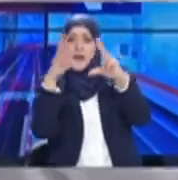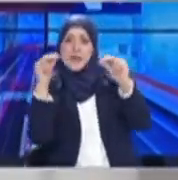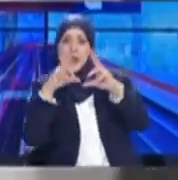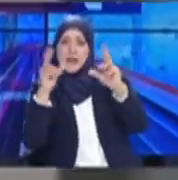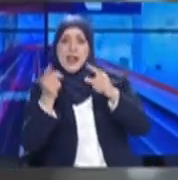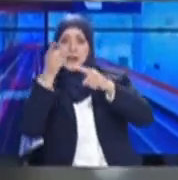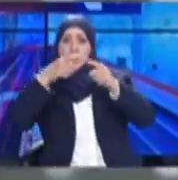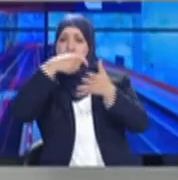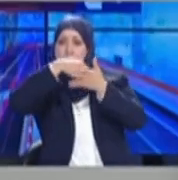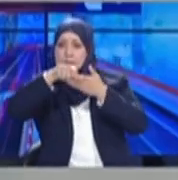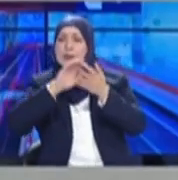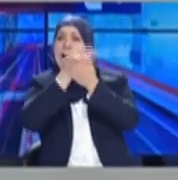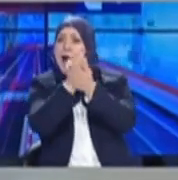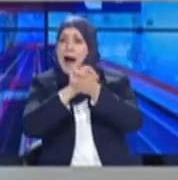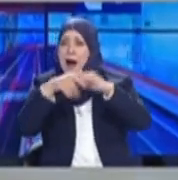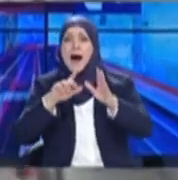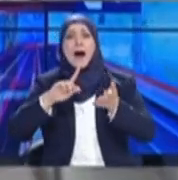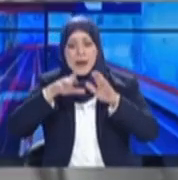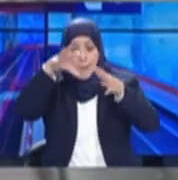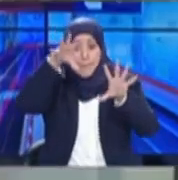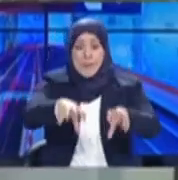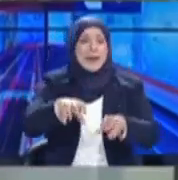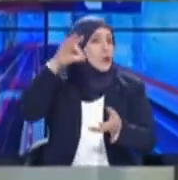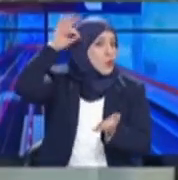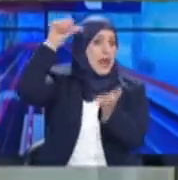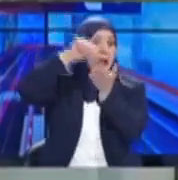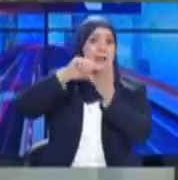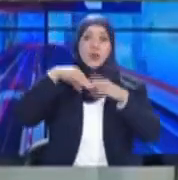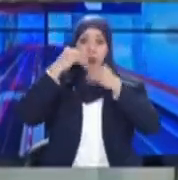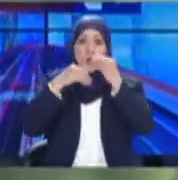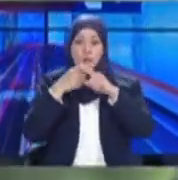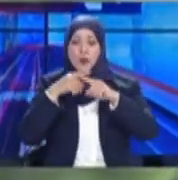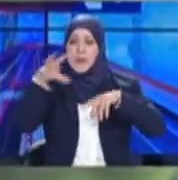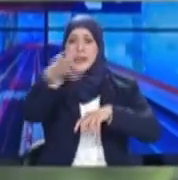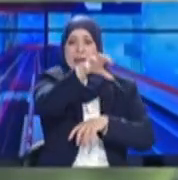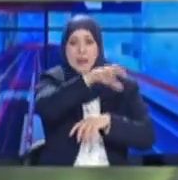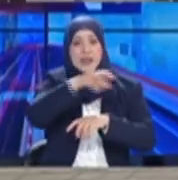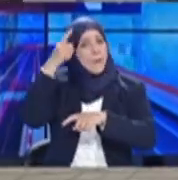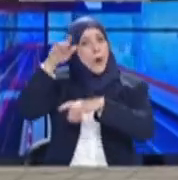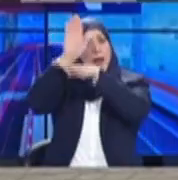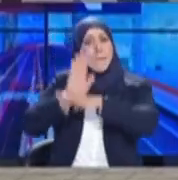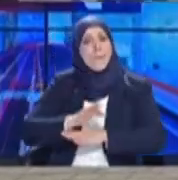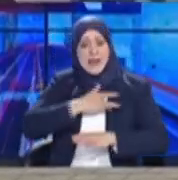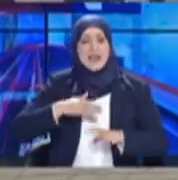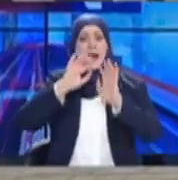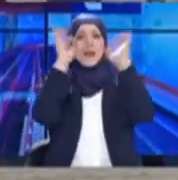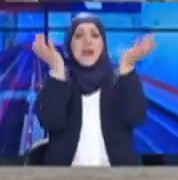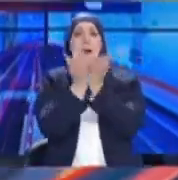على مستوى مدينه تونس كبرى الشوارع في العاصمه حمايه للصحه العامه